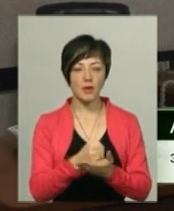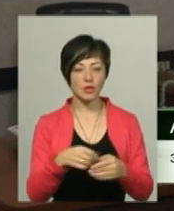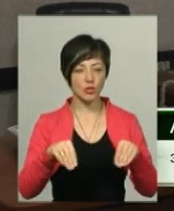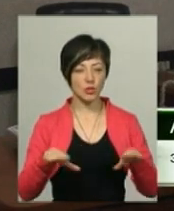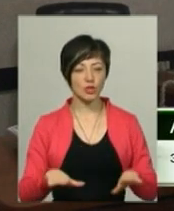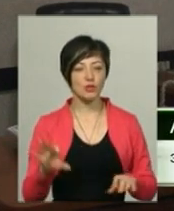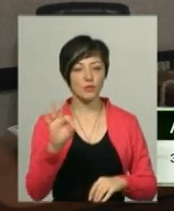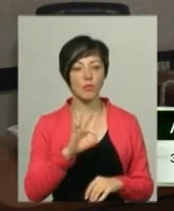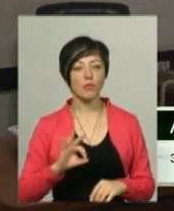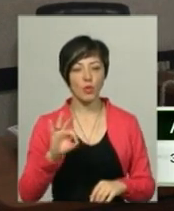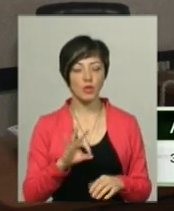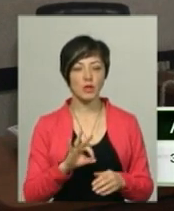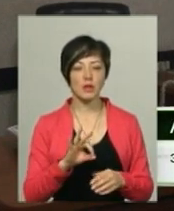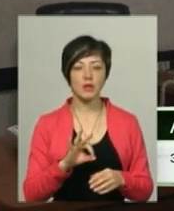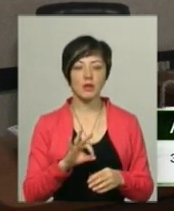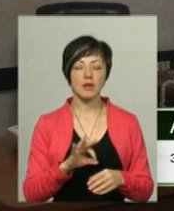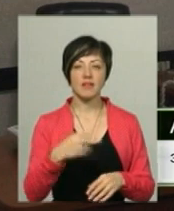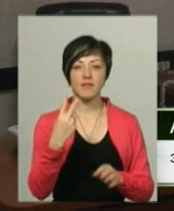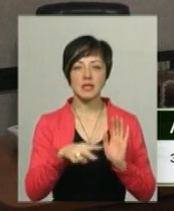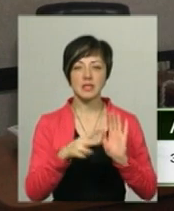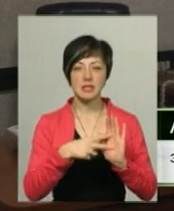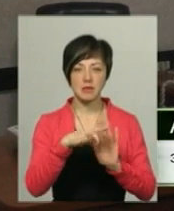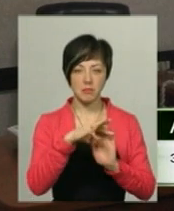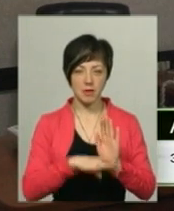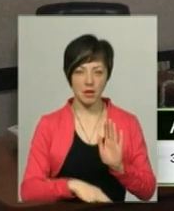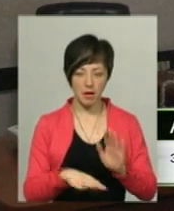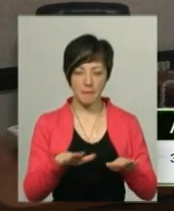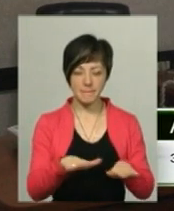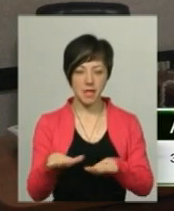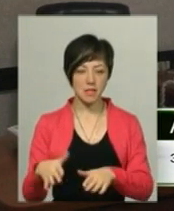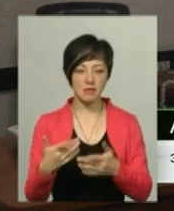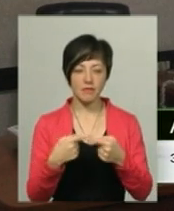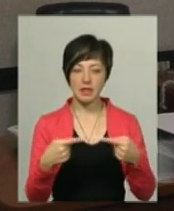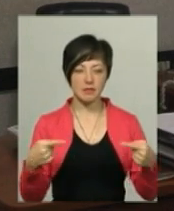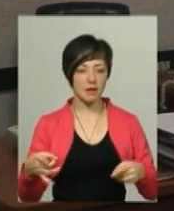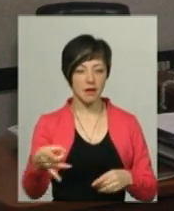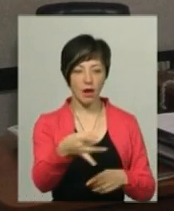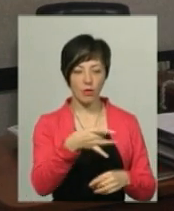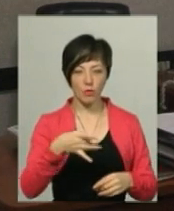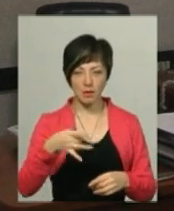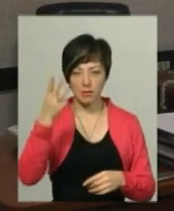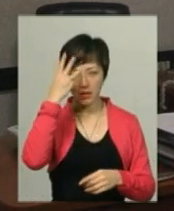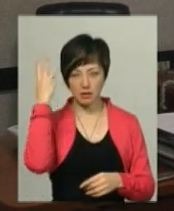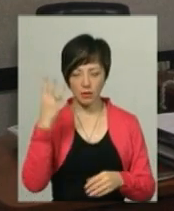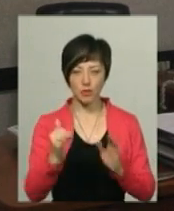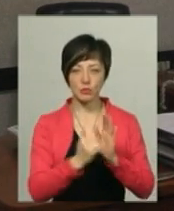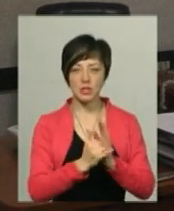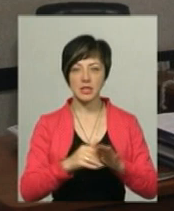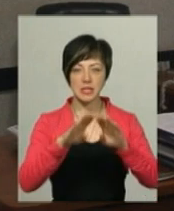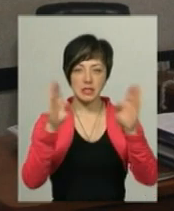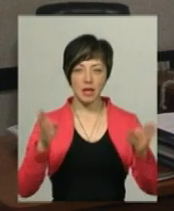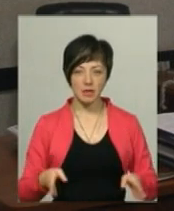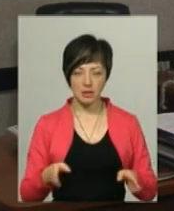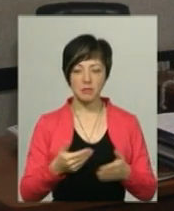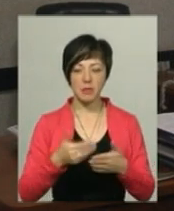рішення про затвердження 27 місць в різних районах міста Хмельницького, на яких будуть розміщуватися стенди